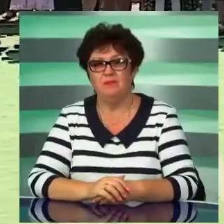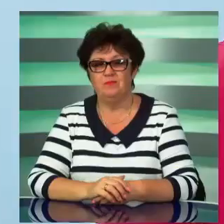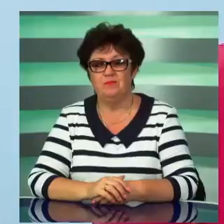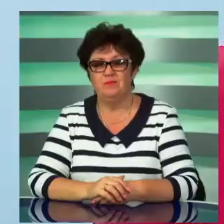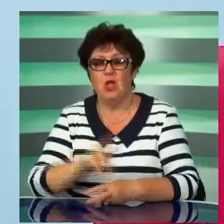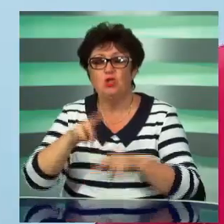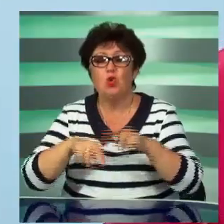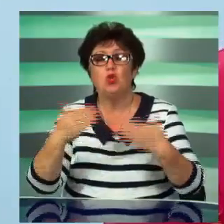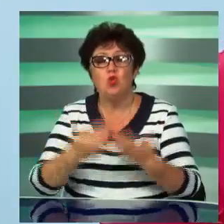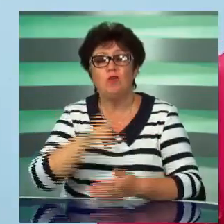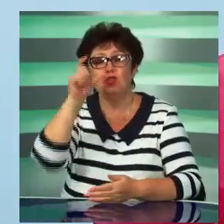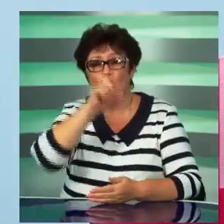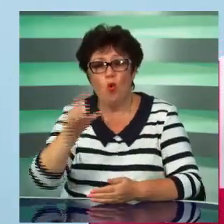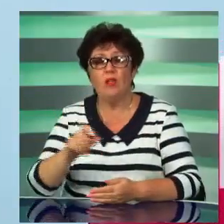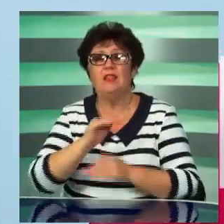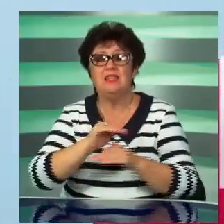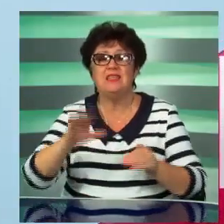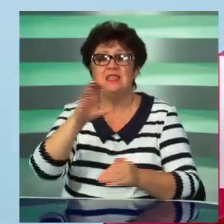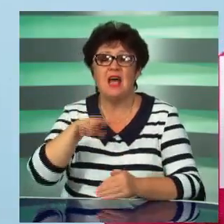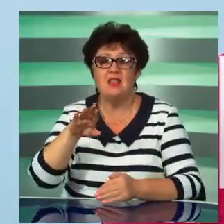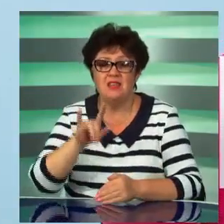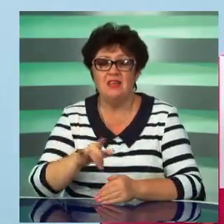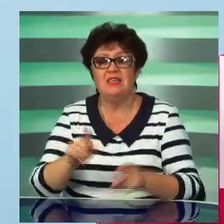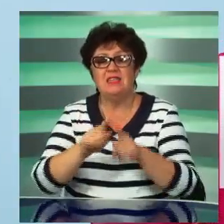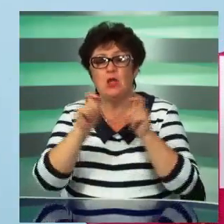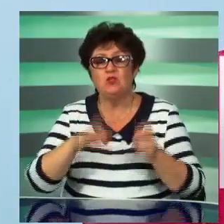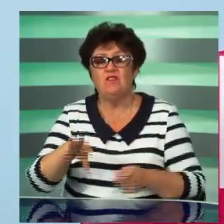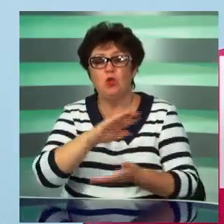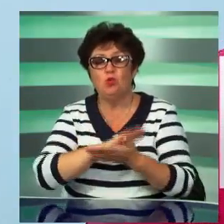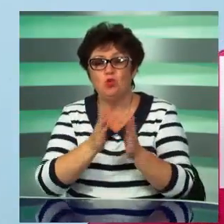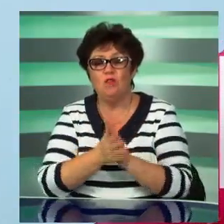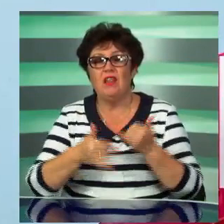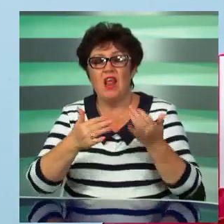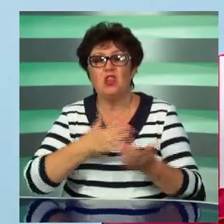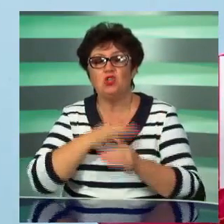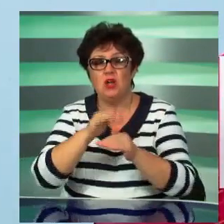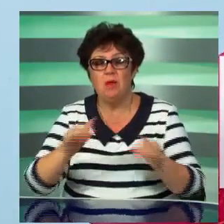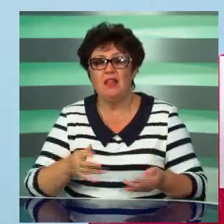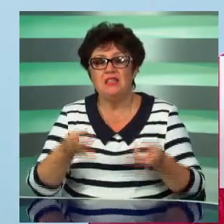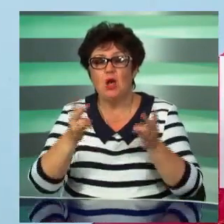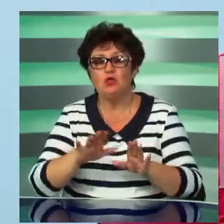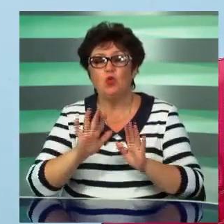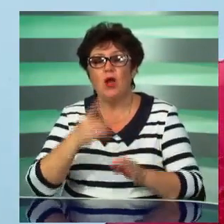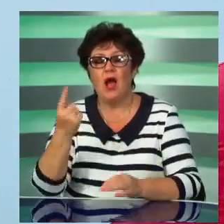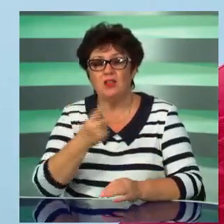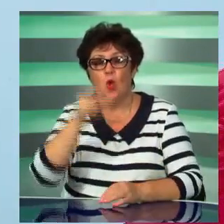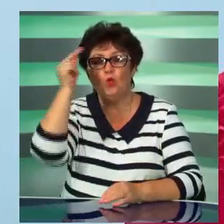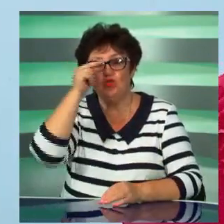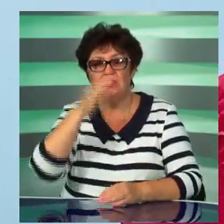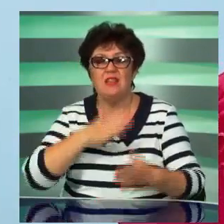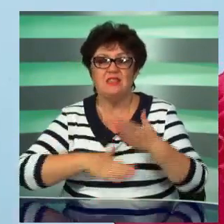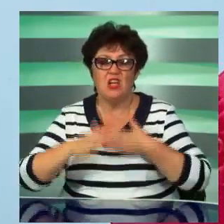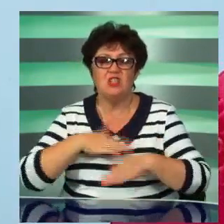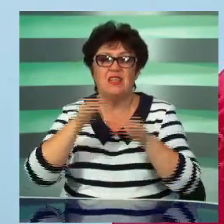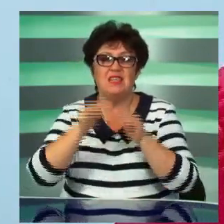Строятся новые школы, строятся новые детские сады, создаются все условия для наших ребят. От них остается только одно – учиться и